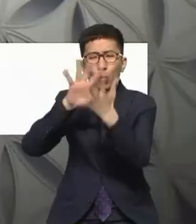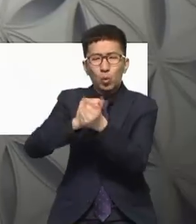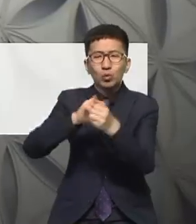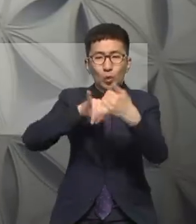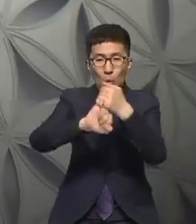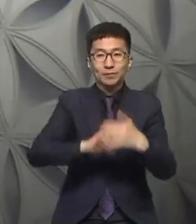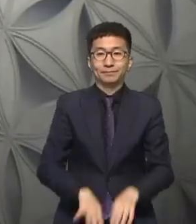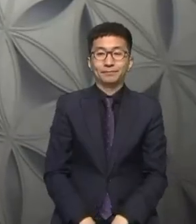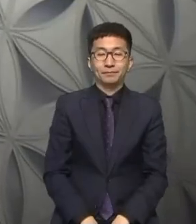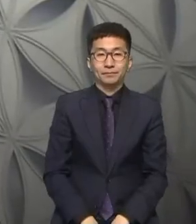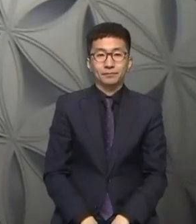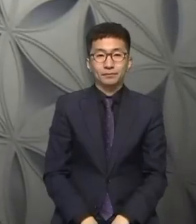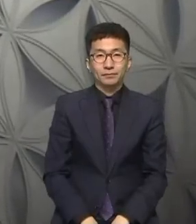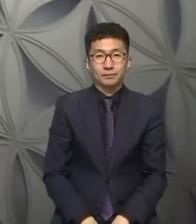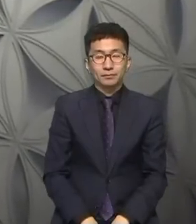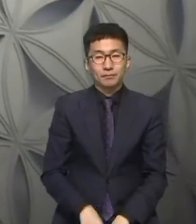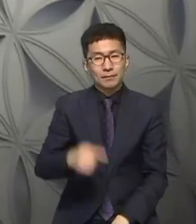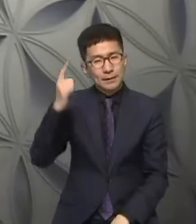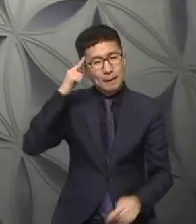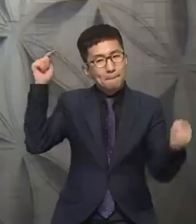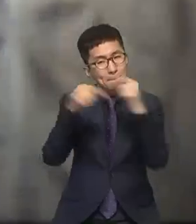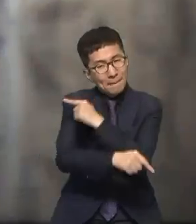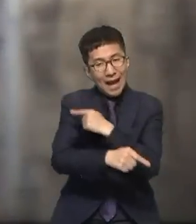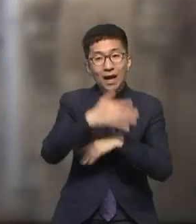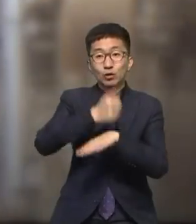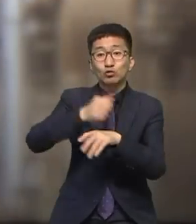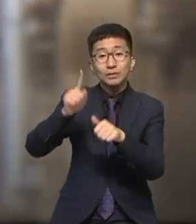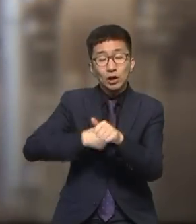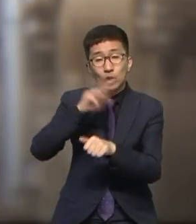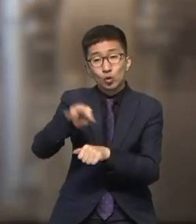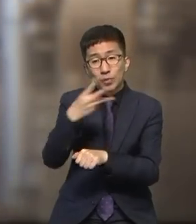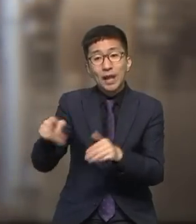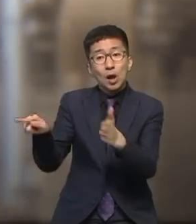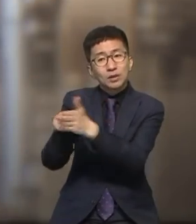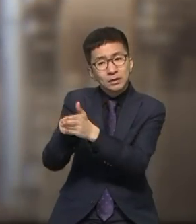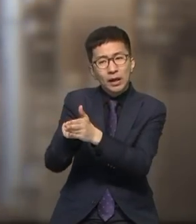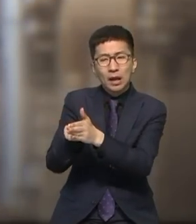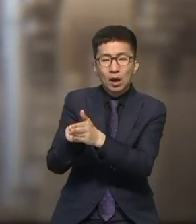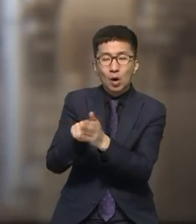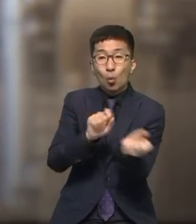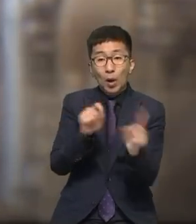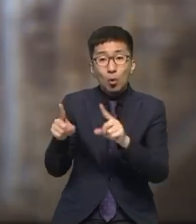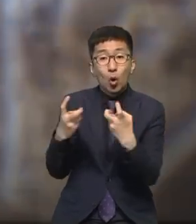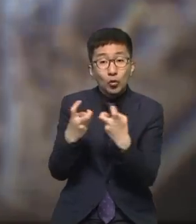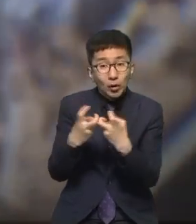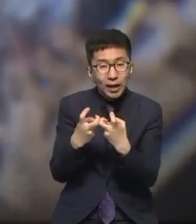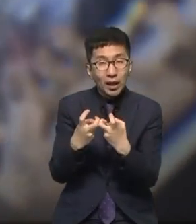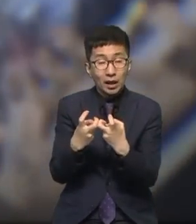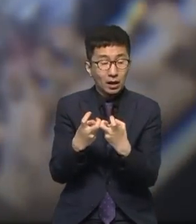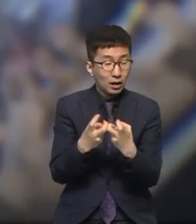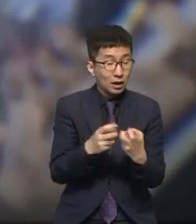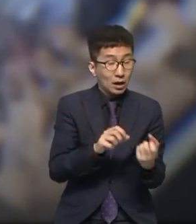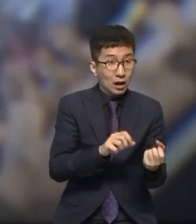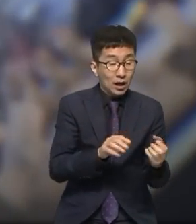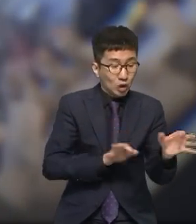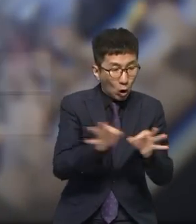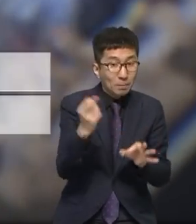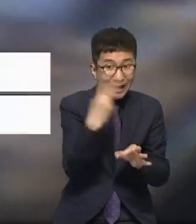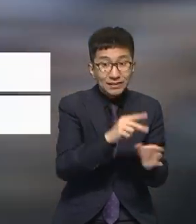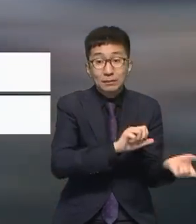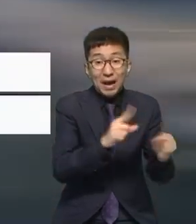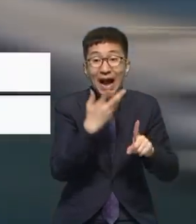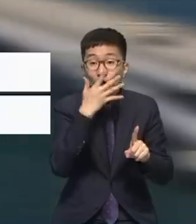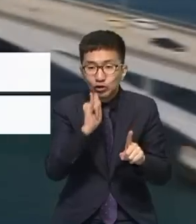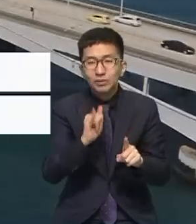완공하도록. 양측이 소년이 되어버린 롯데가 어떻게 신뢰성 있는 해법을 내놓을지가 영업 중단을 풀어낼 열쇠가 될